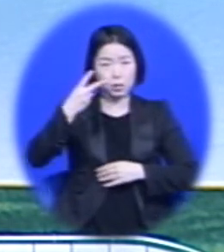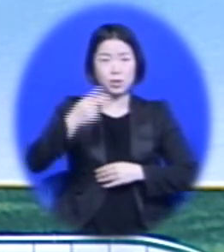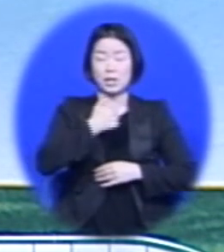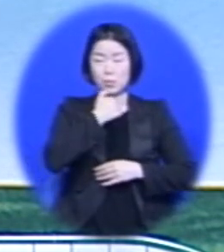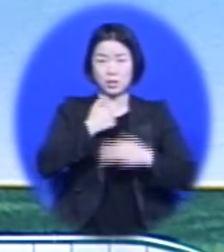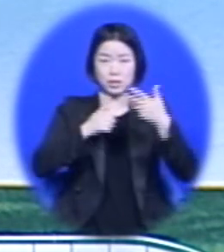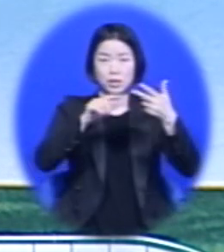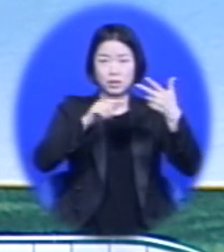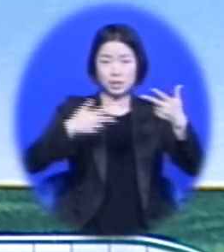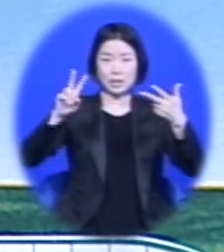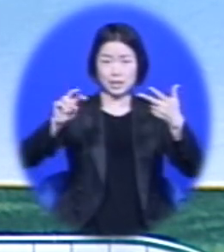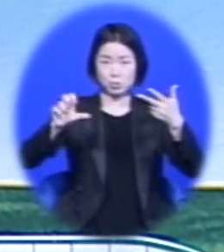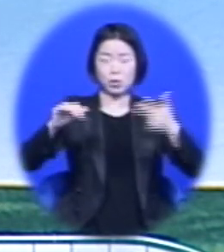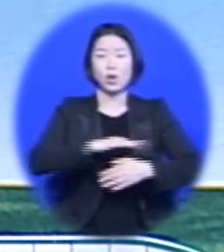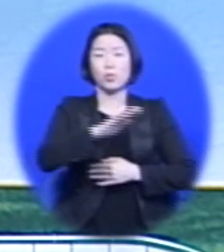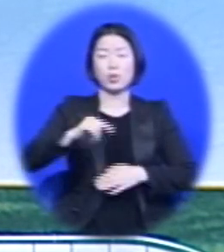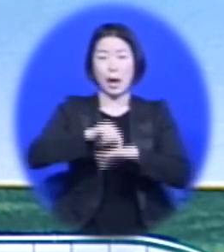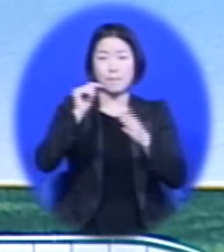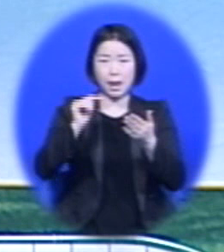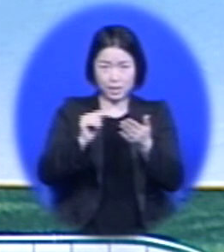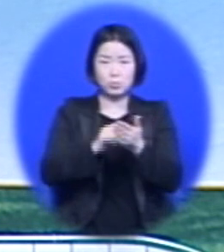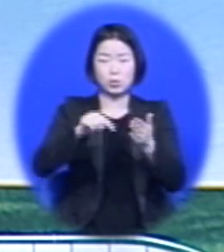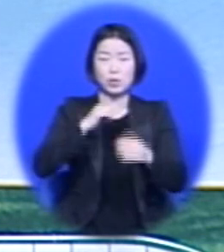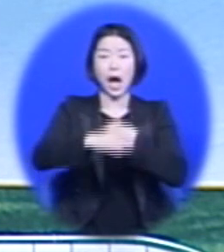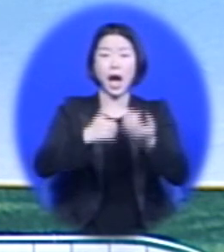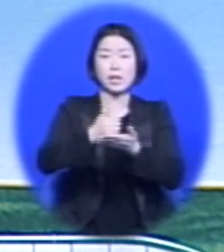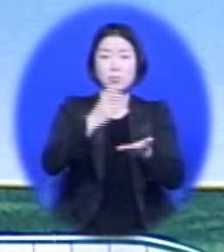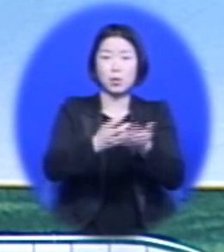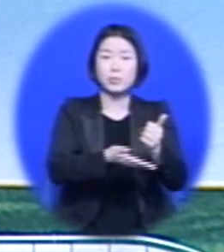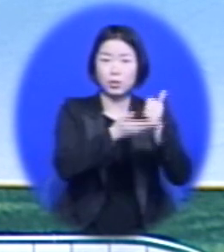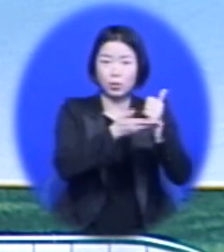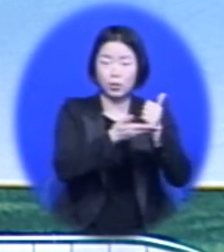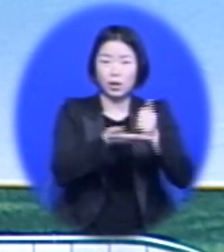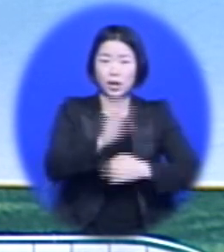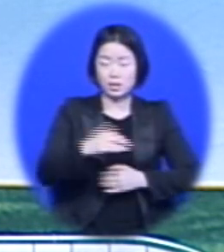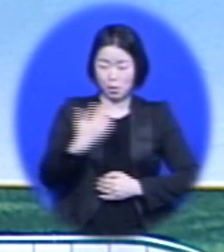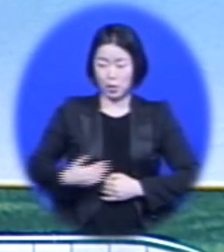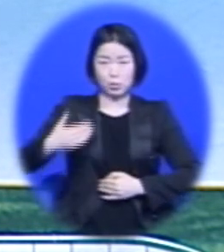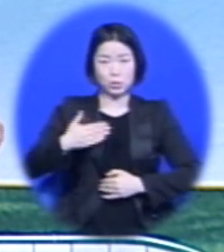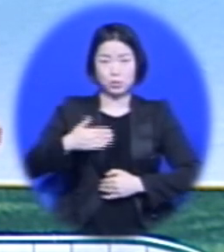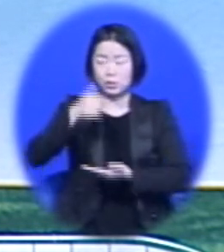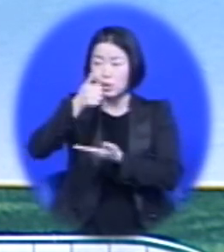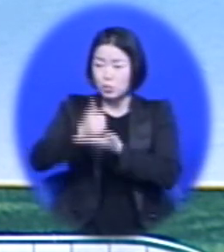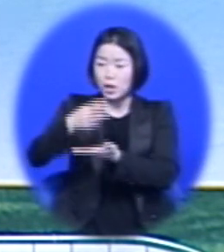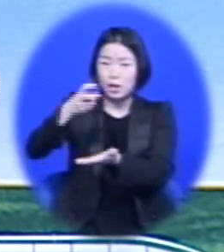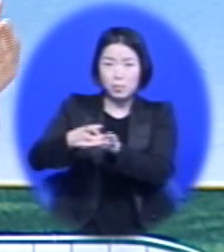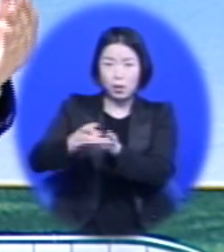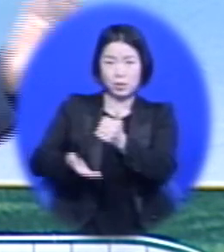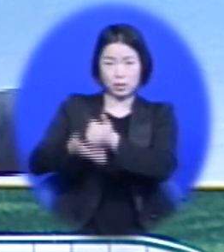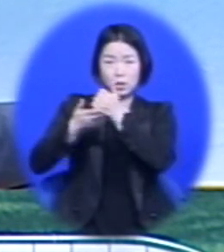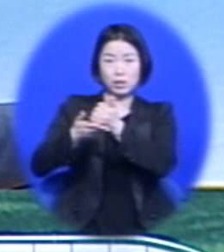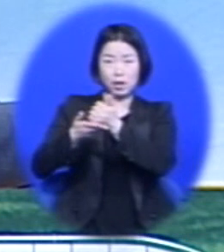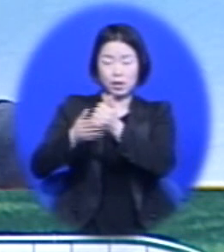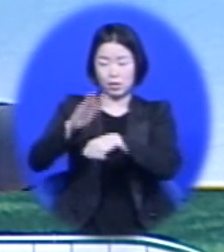우리가 마음으로는 하나님의 법을 섬기고 육신으로는 죄의 법을 섬긴다고 그렇게